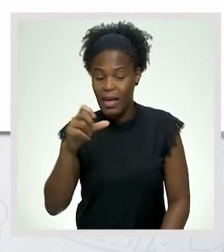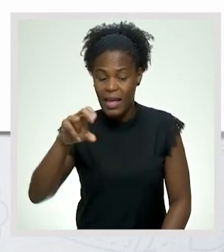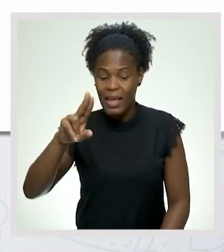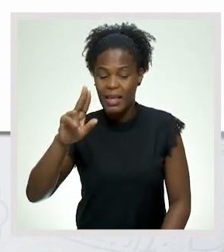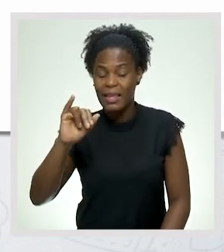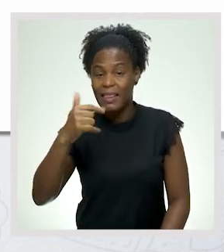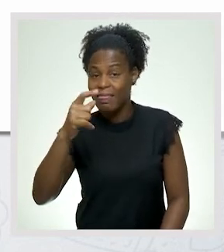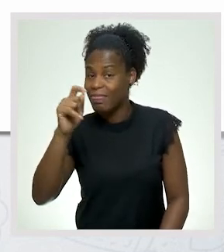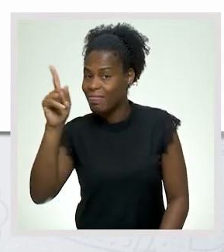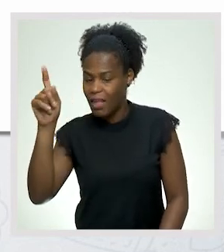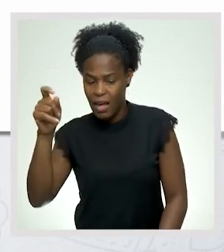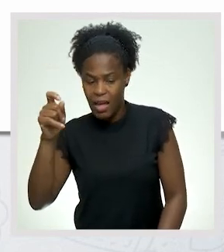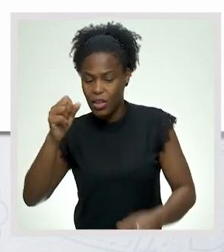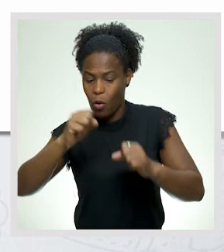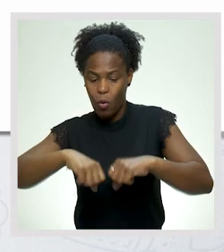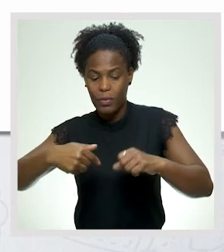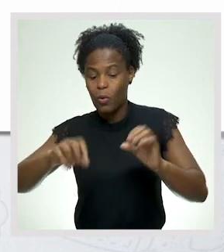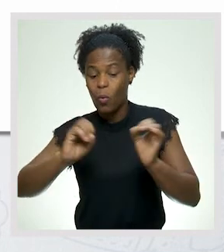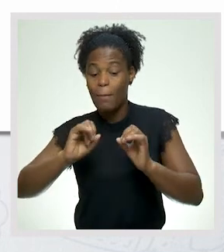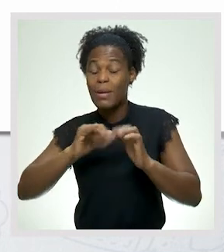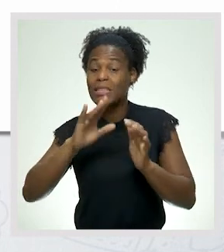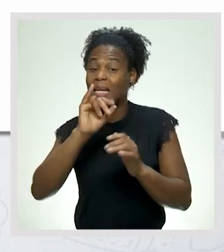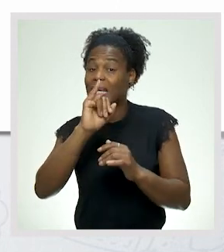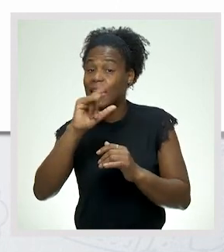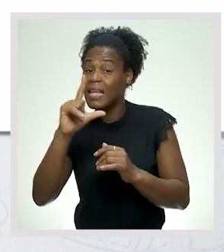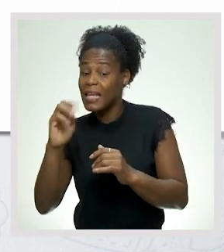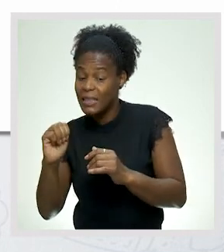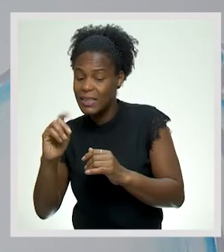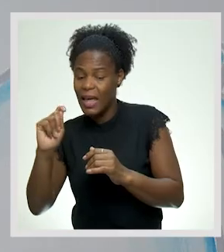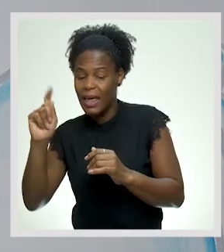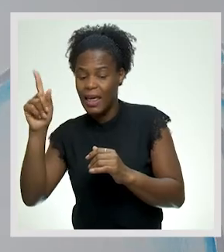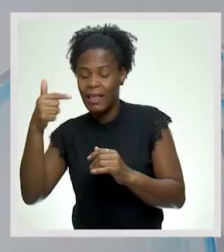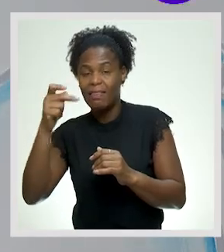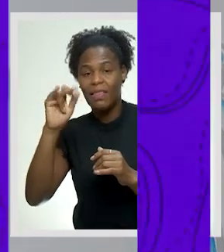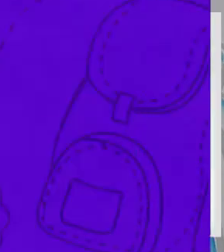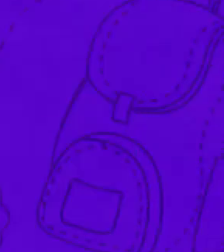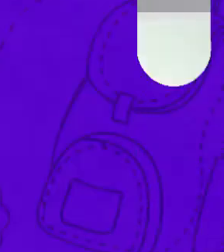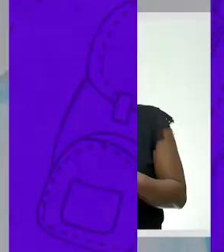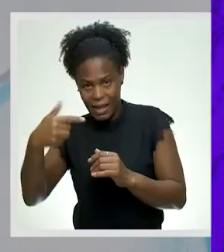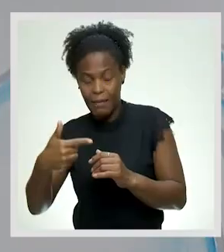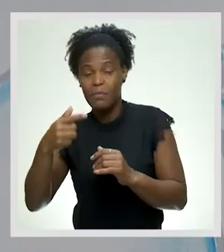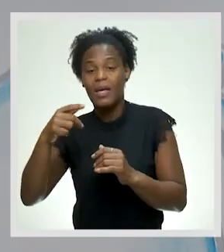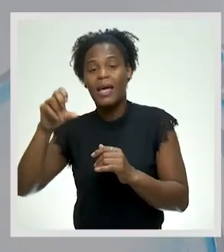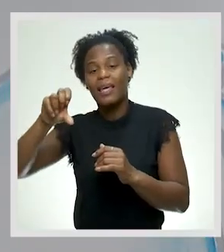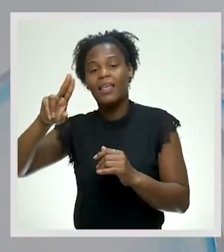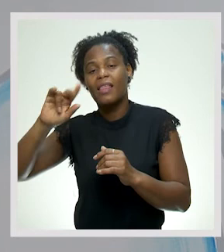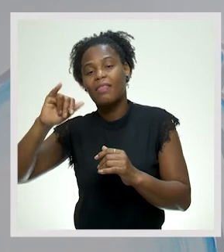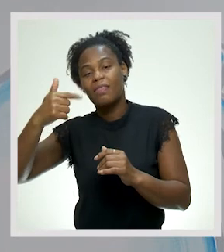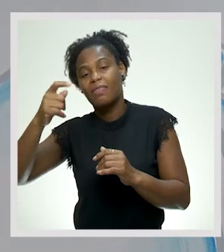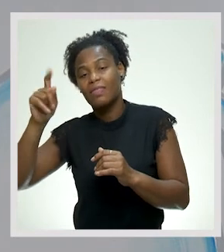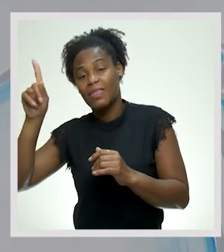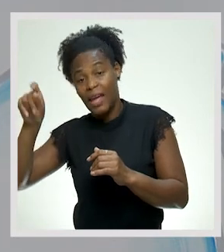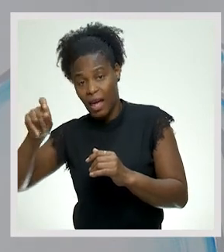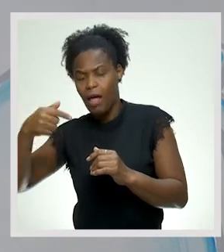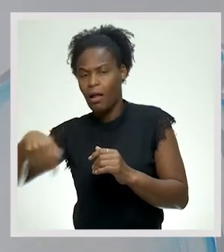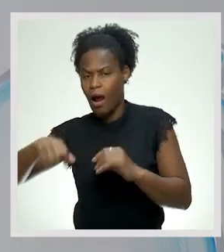ils étaient repartis, là oui, on a fait l'accord. Très bien. Maintenant, je vous invite